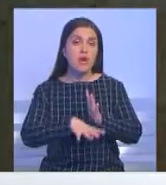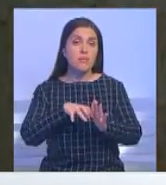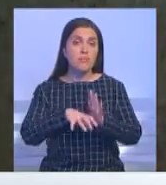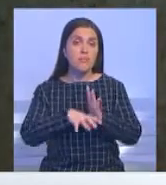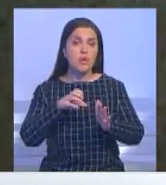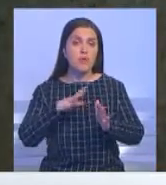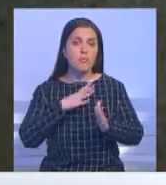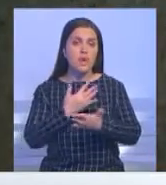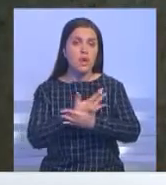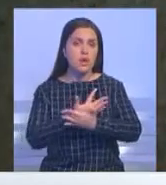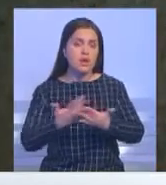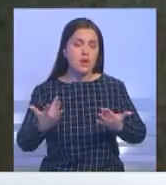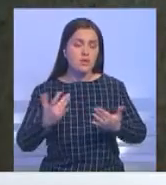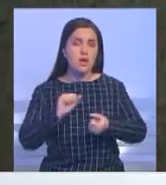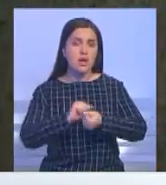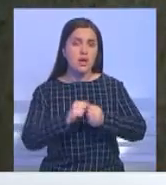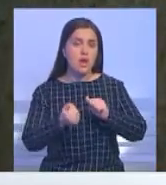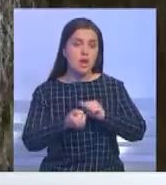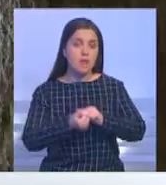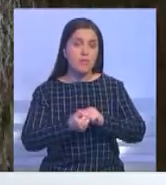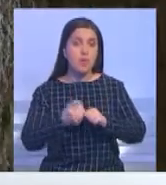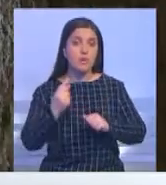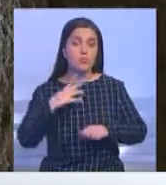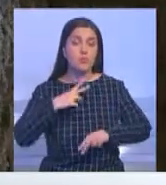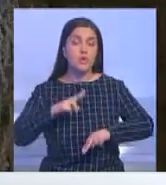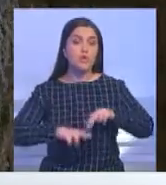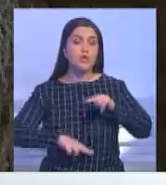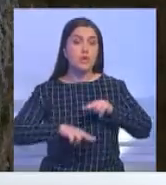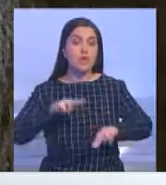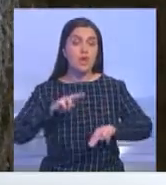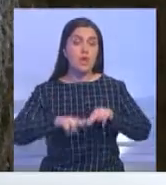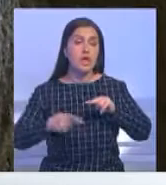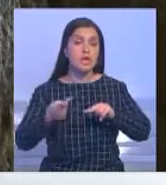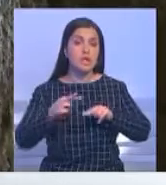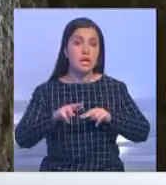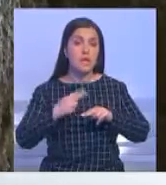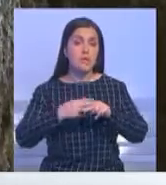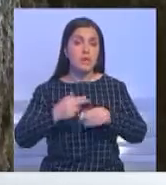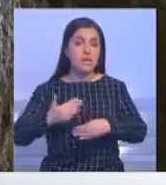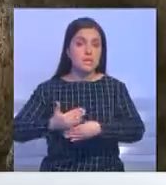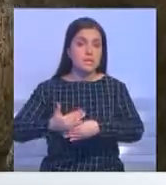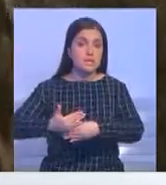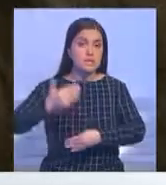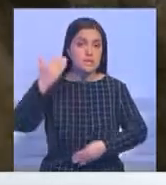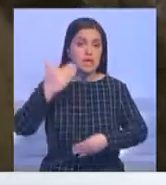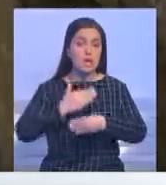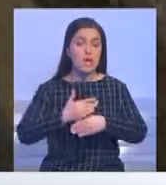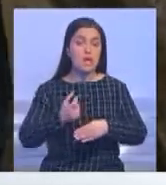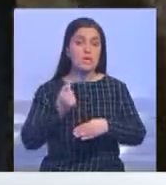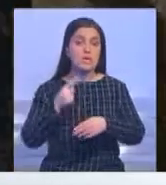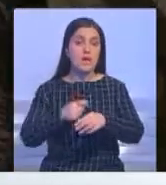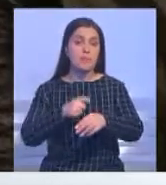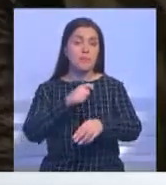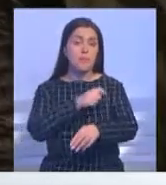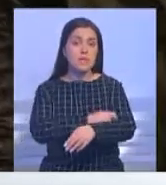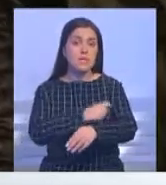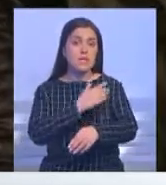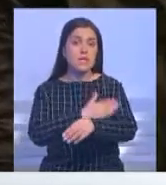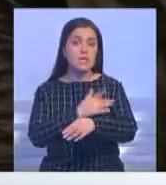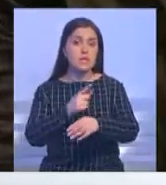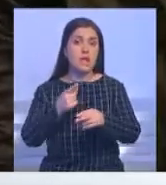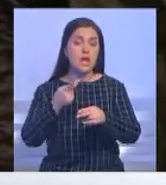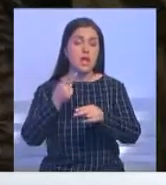Из туфа и пуцулана строилась столица империи – Рим. В стене тоннеля на расстоянии нескольких метров друг от друга вырублены ниши